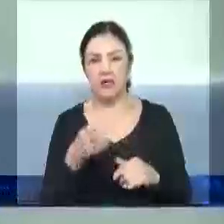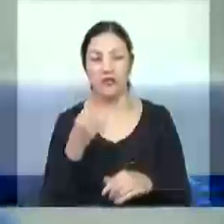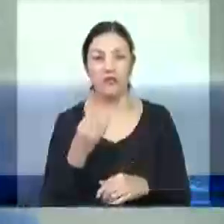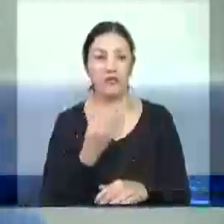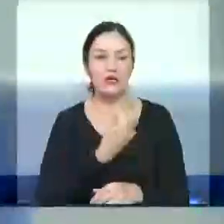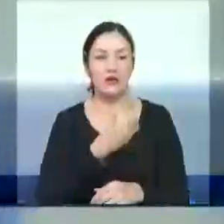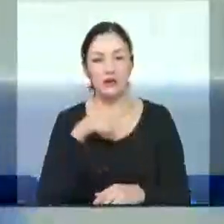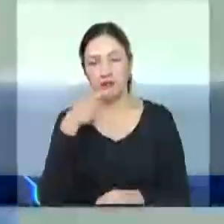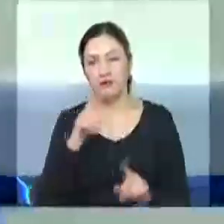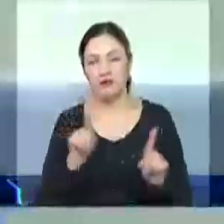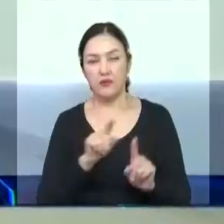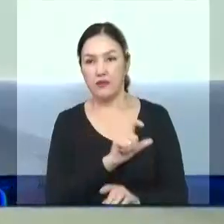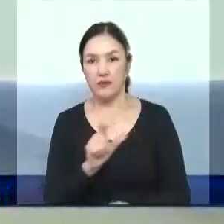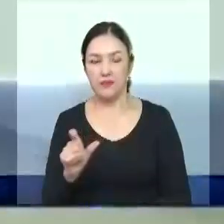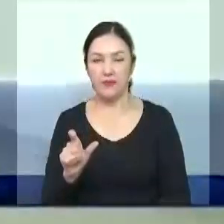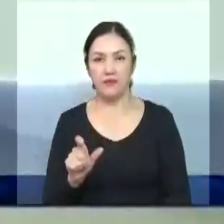Хочу сказать, чтобы люди